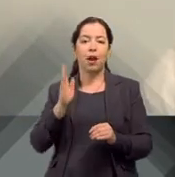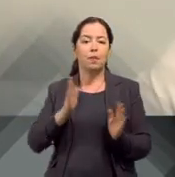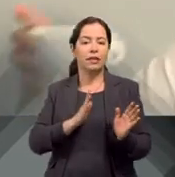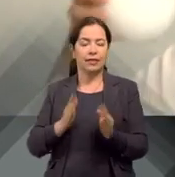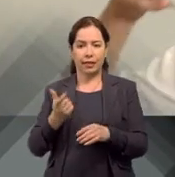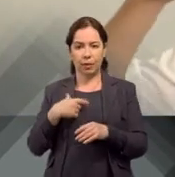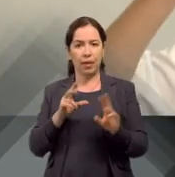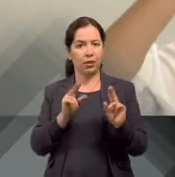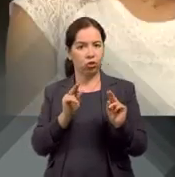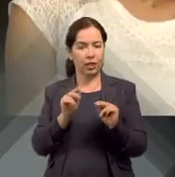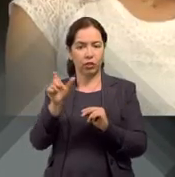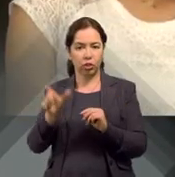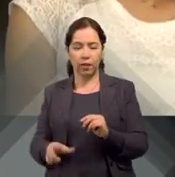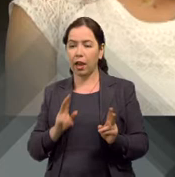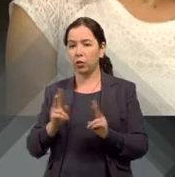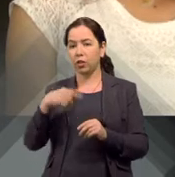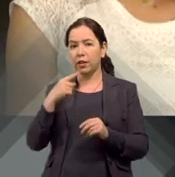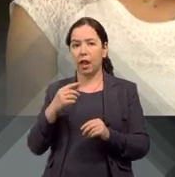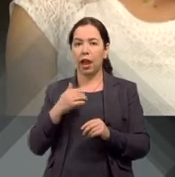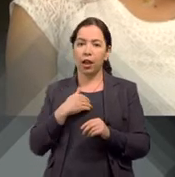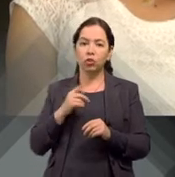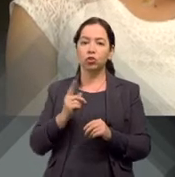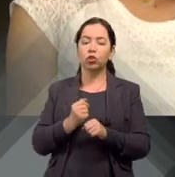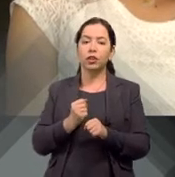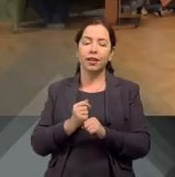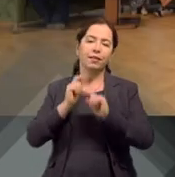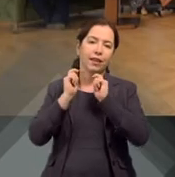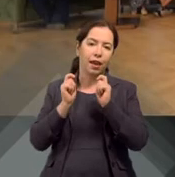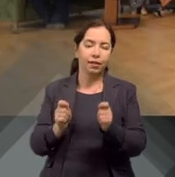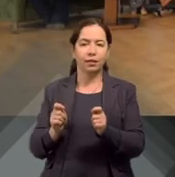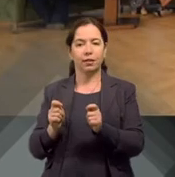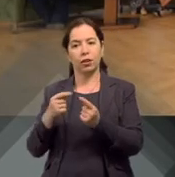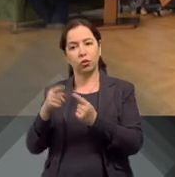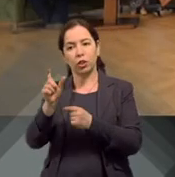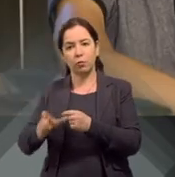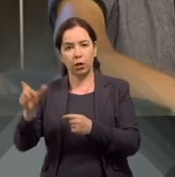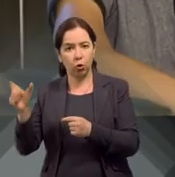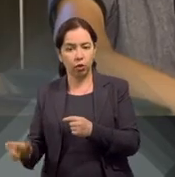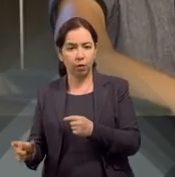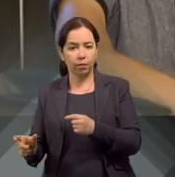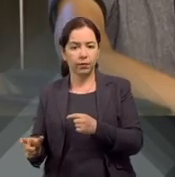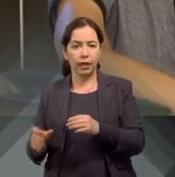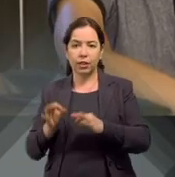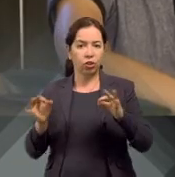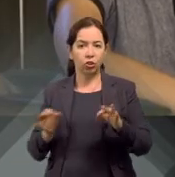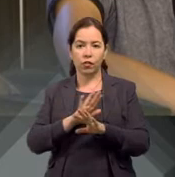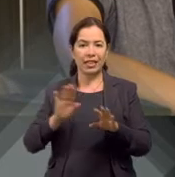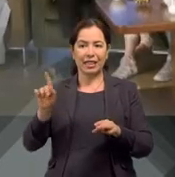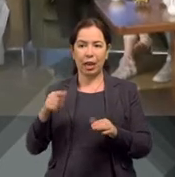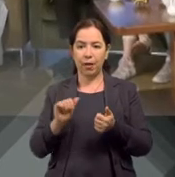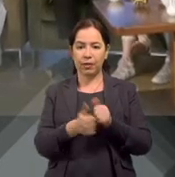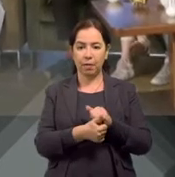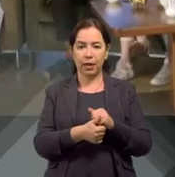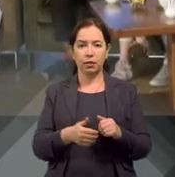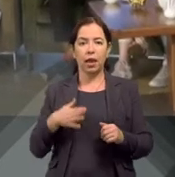человек? Кто-то говорит, я хотел бы что-то делать, дарить другим людям, ничего не требуя взамен.